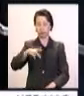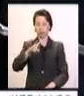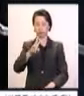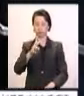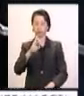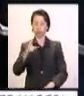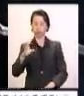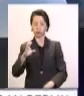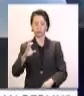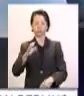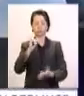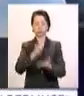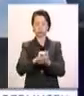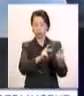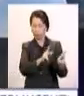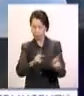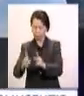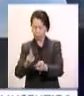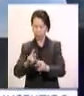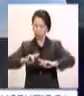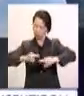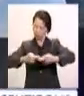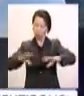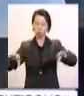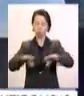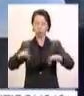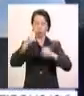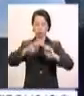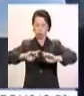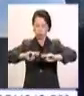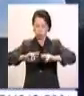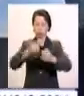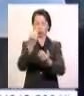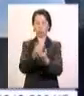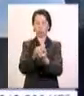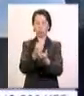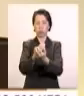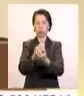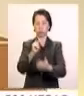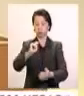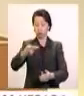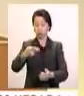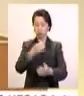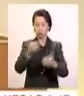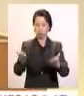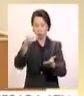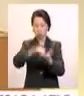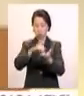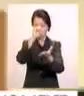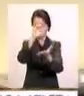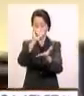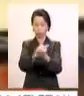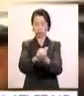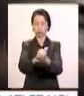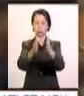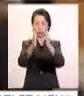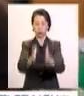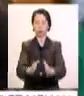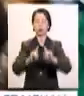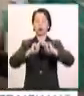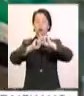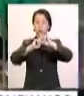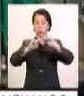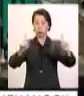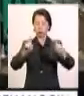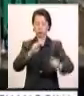PwC. Untuk itu, pelan pemulihan turut dilaksana bagi memulihkan keuangan TH sekaligus memulihkan keyakinan pendeposit.